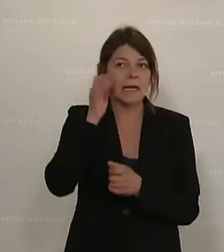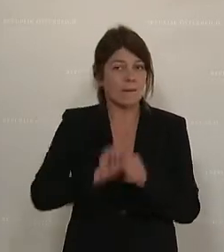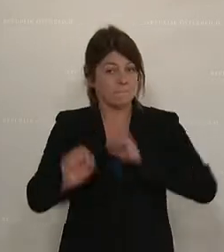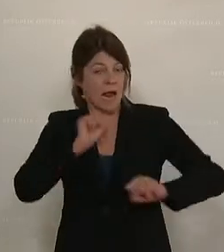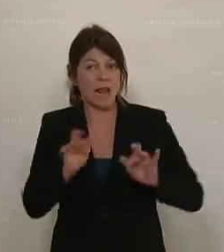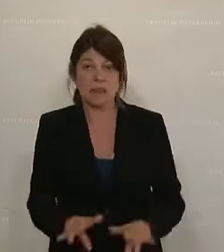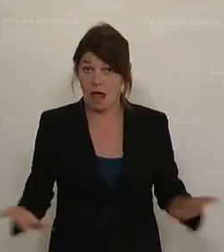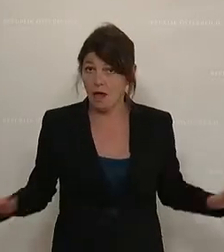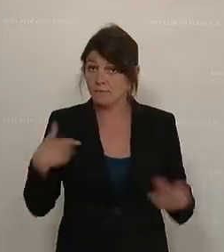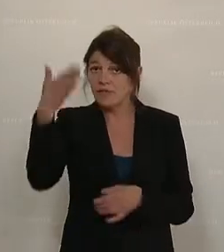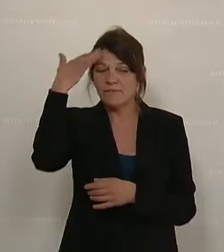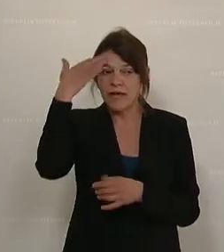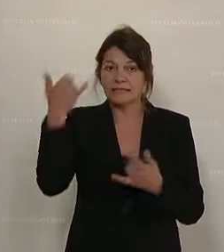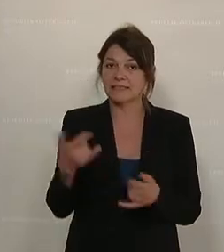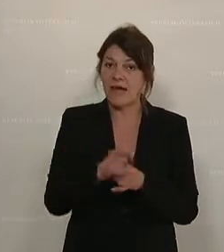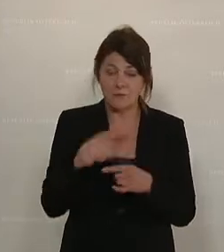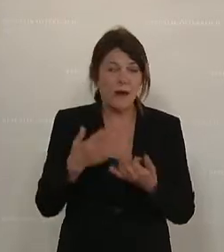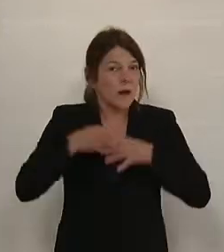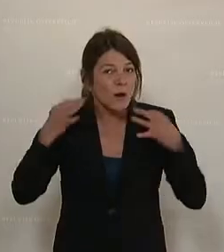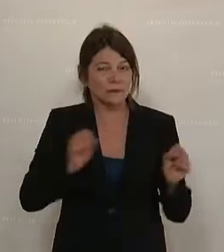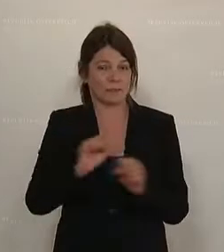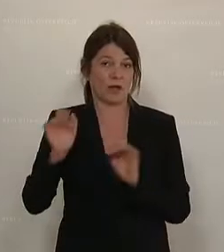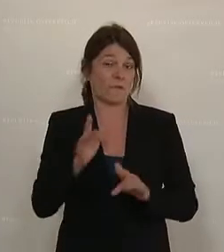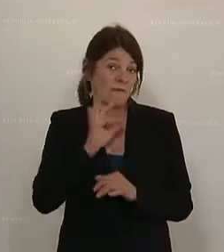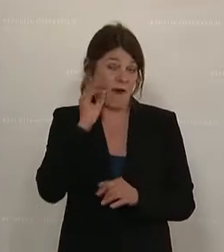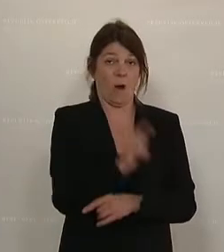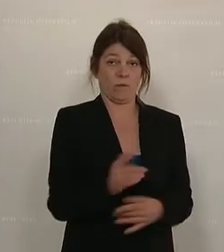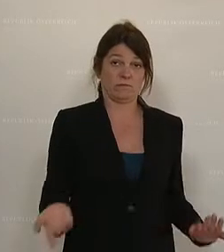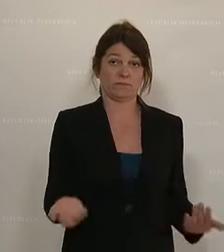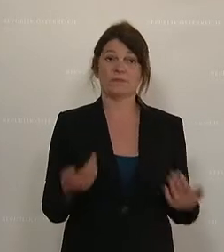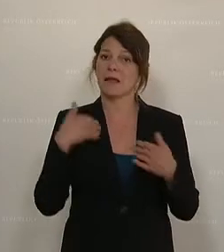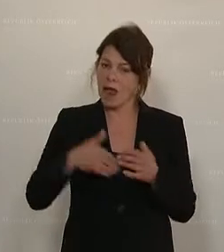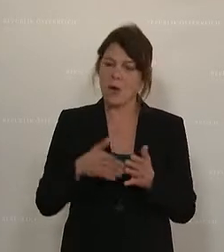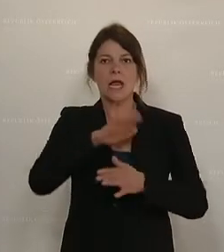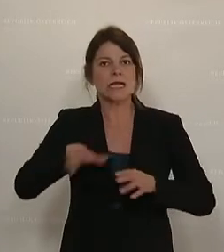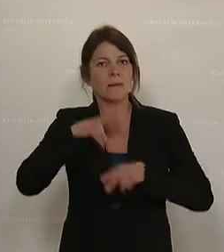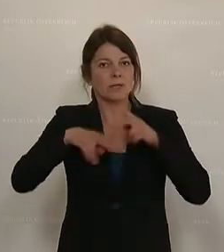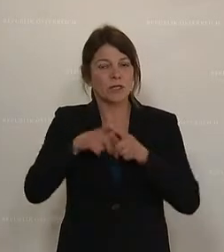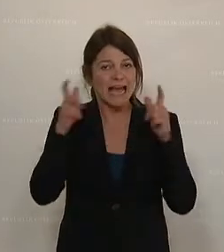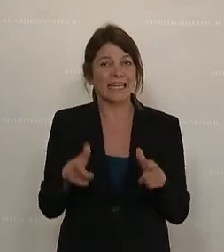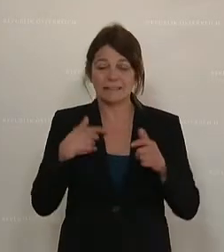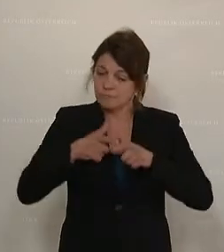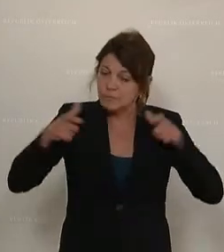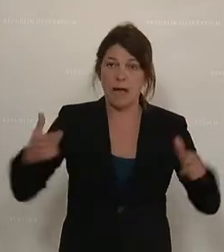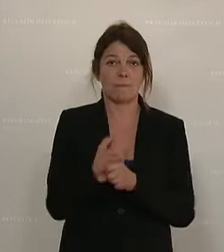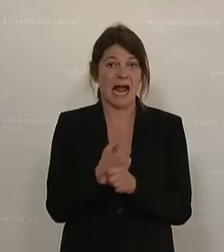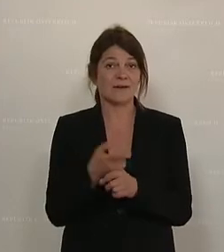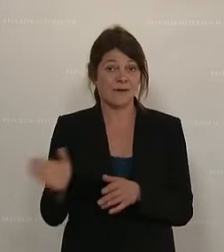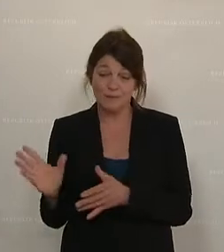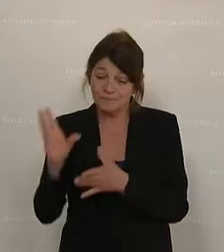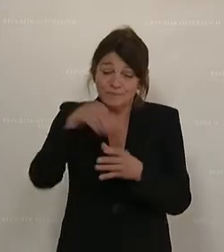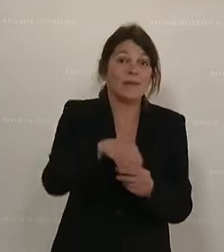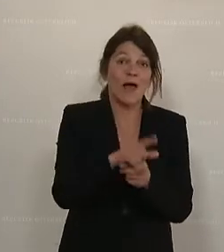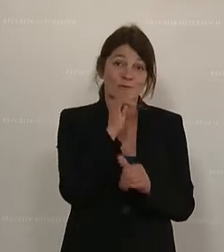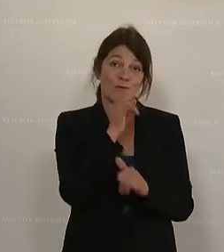wir wissen übrigens, dass wir hier das größte Potenzial bei den Frauen haben. Dann müssen wir Kinderbetreuungseinrichtungen ausbauen. Das ist auch ein